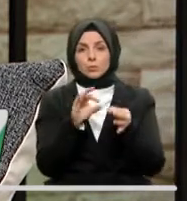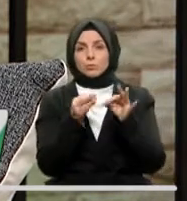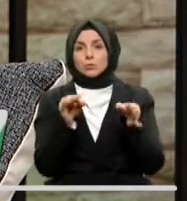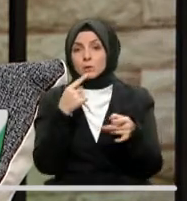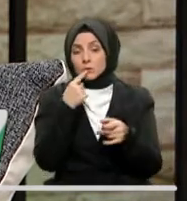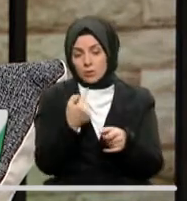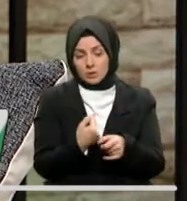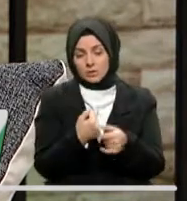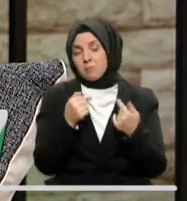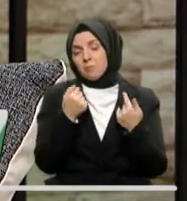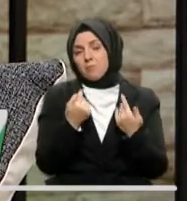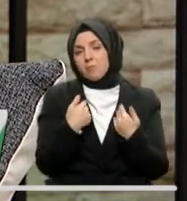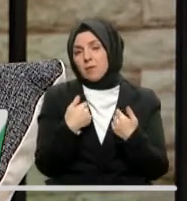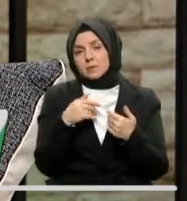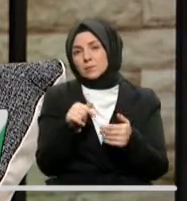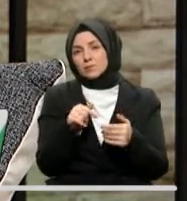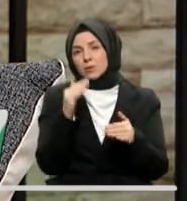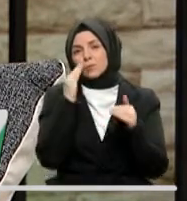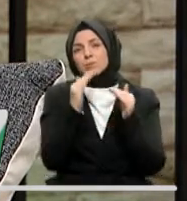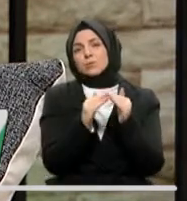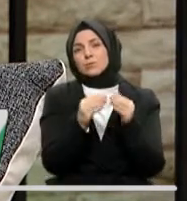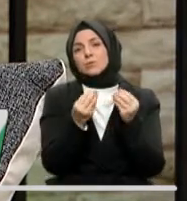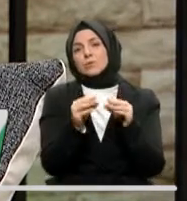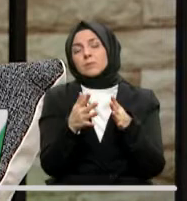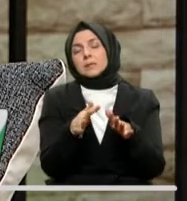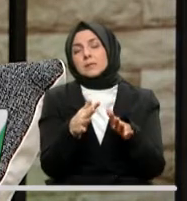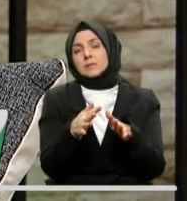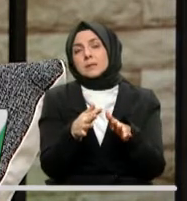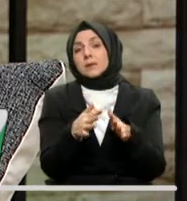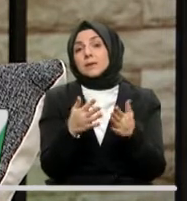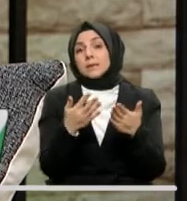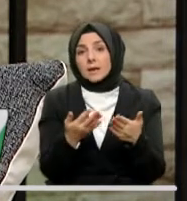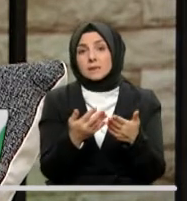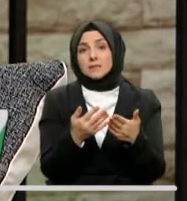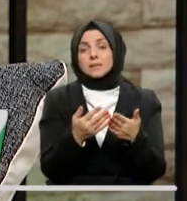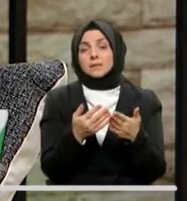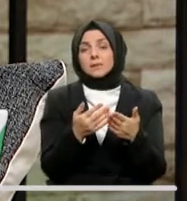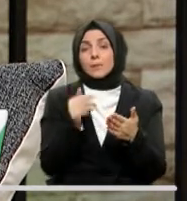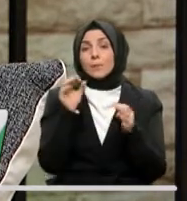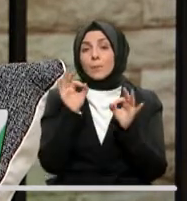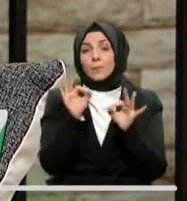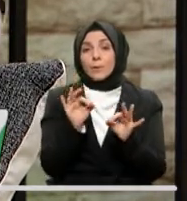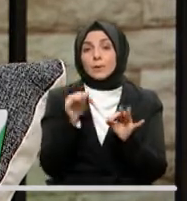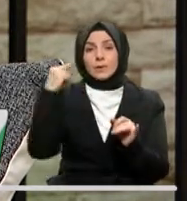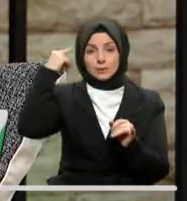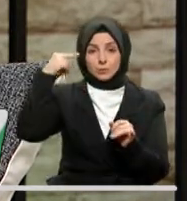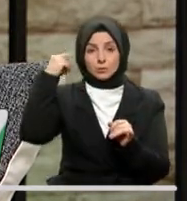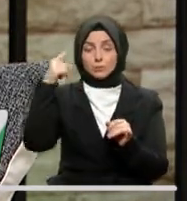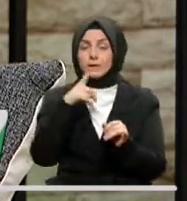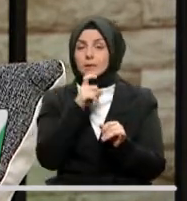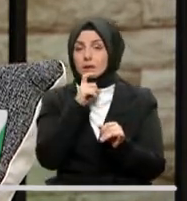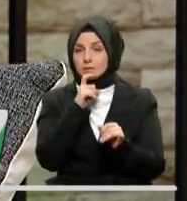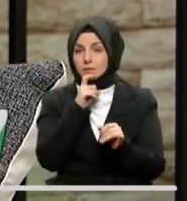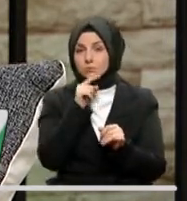birisin Ben buna layık birisi ya hiç karşıdakinin meselesi olarak bakamıyoruz ve dediğim gibi yani